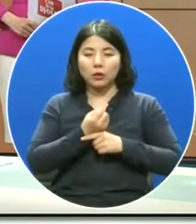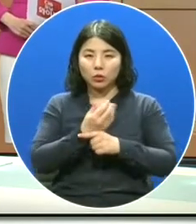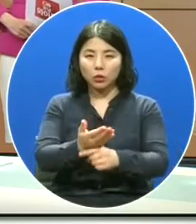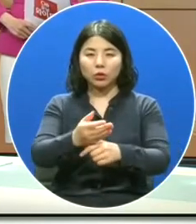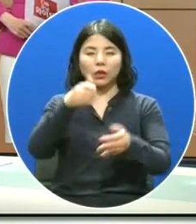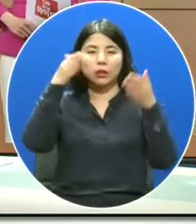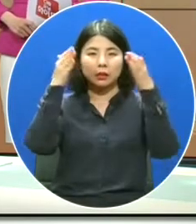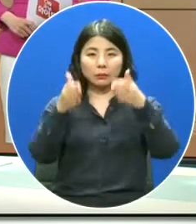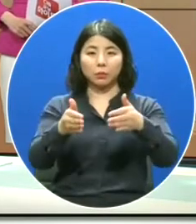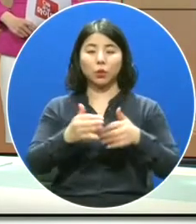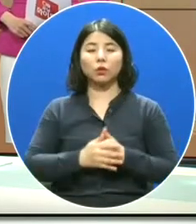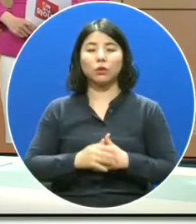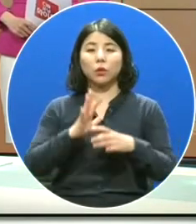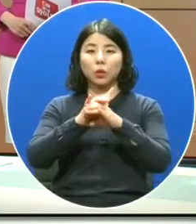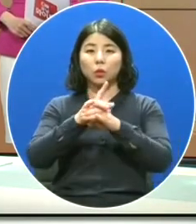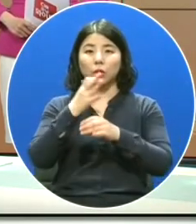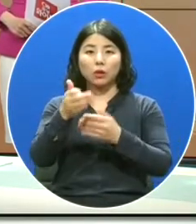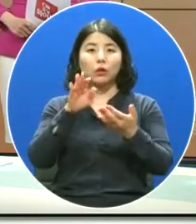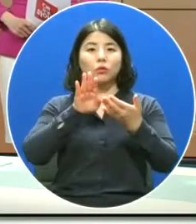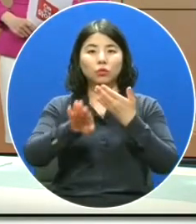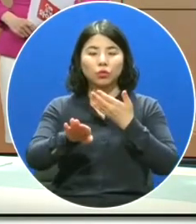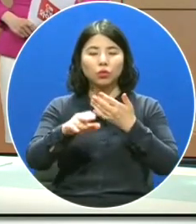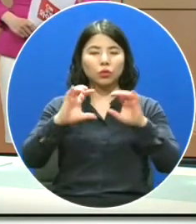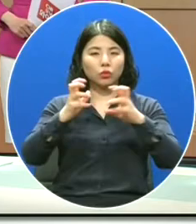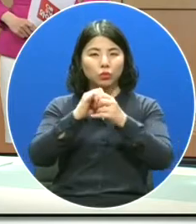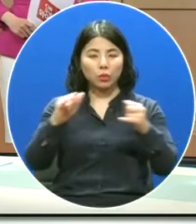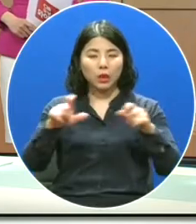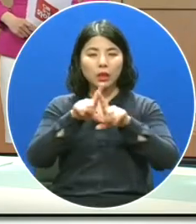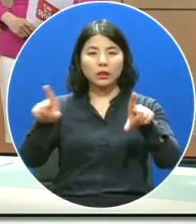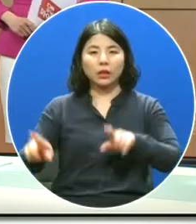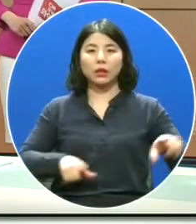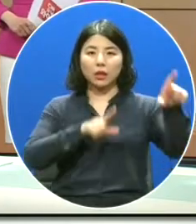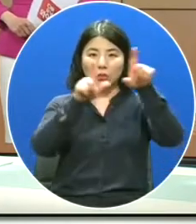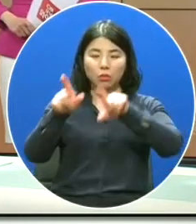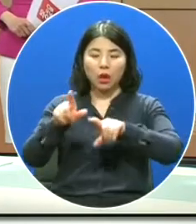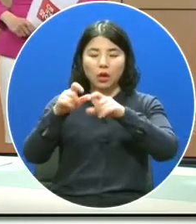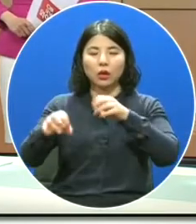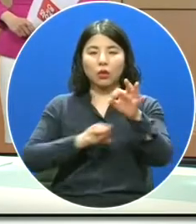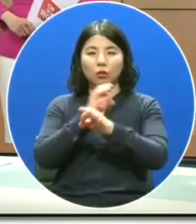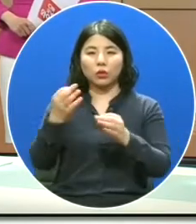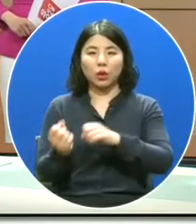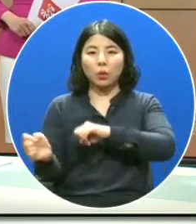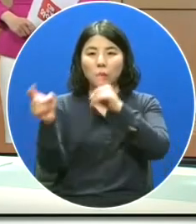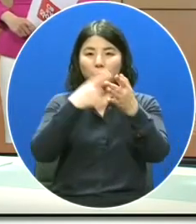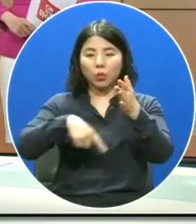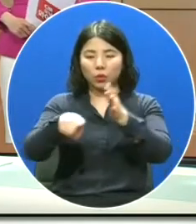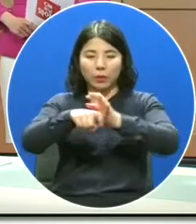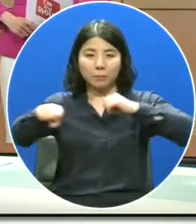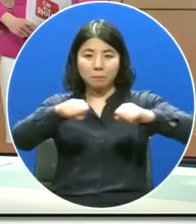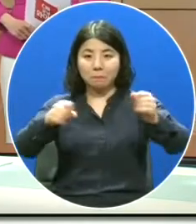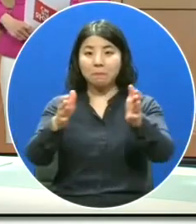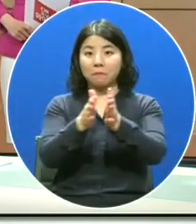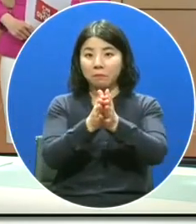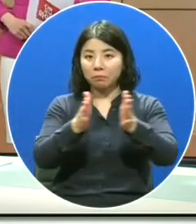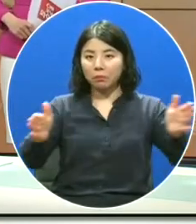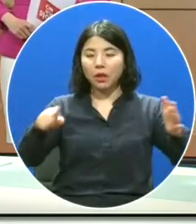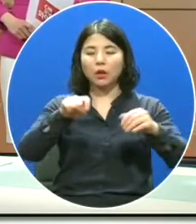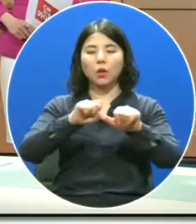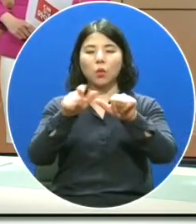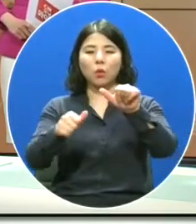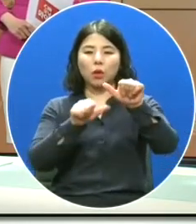전달하는 데 집중하고 있는데요. 코로나19 이후 국민의 일상생활과 경제 회복을 위한 움직임이 본격화됨에